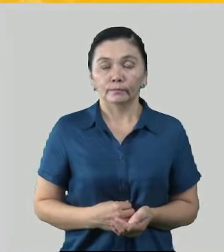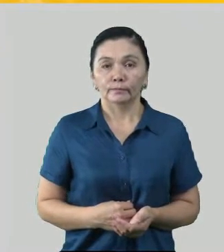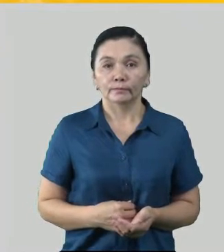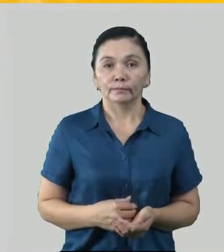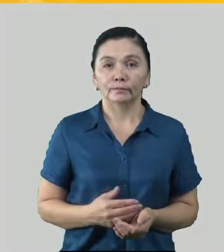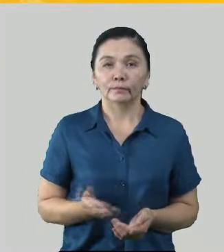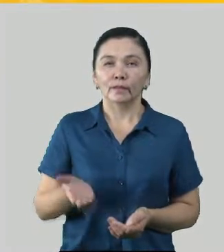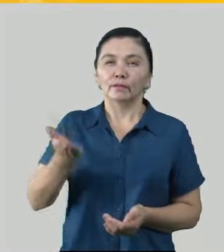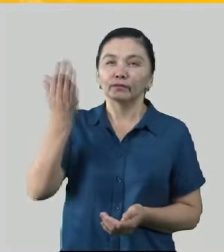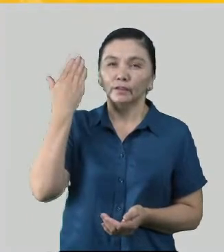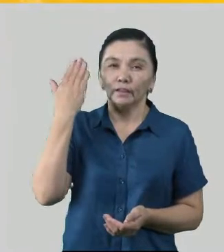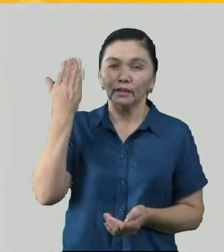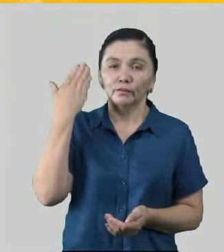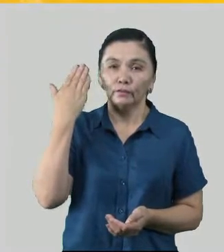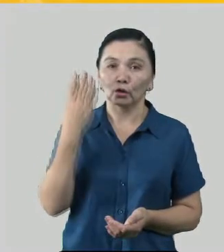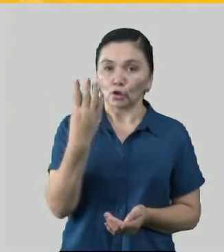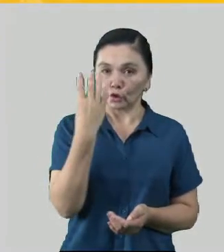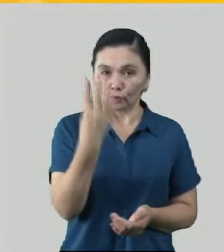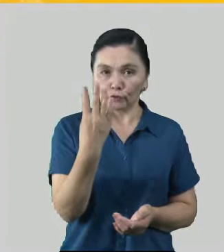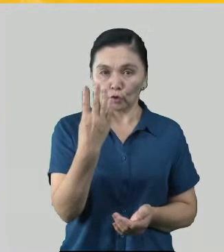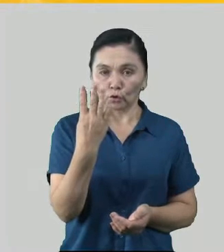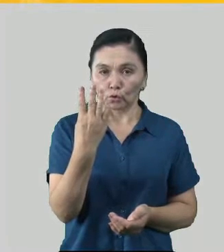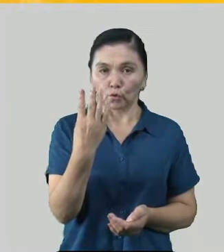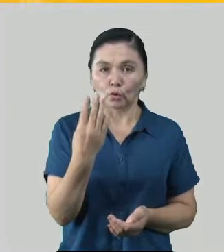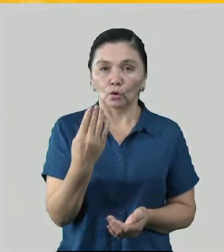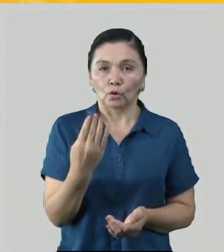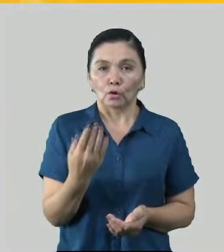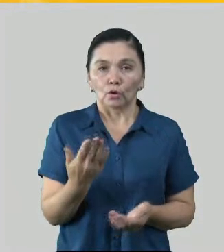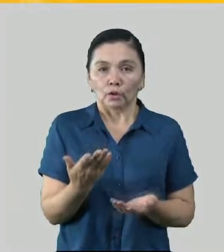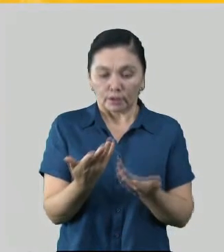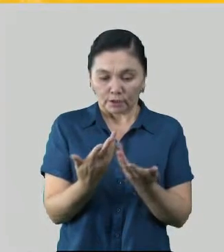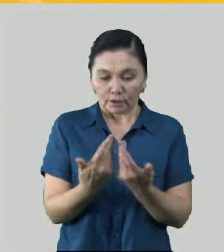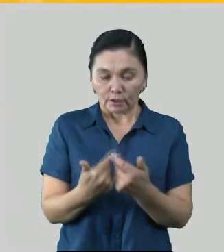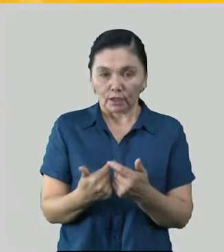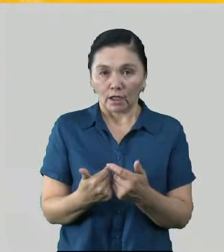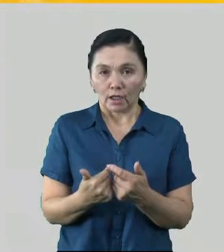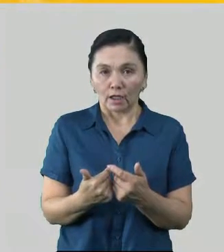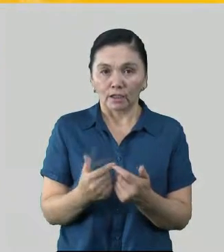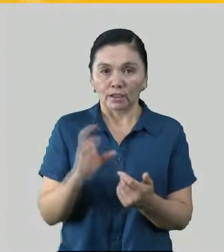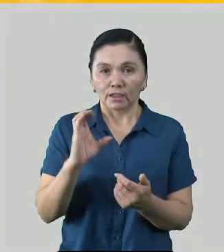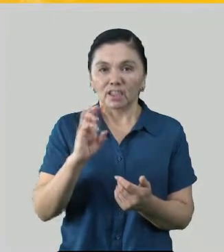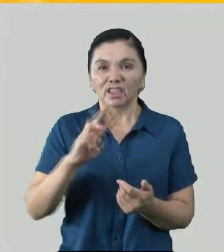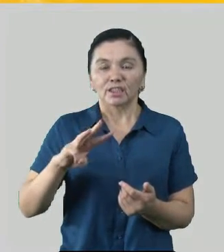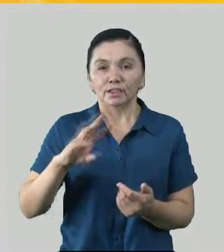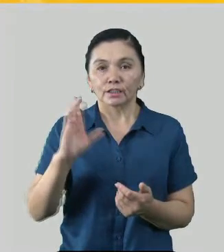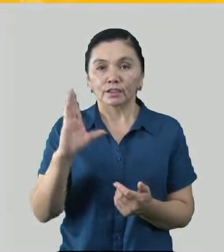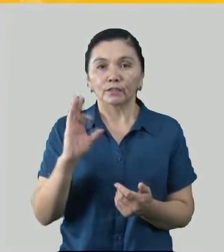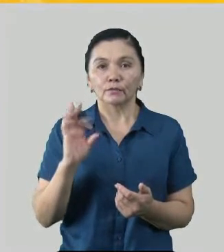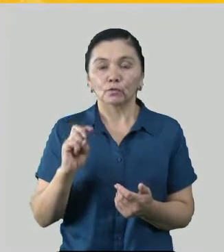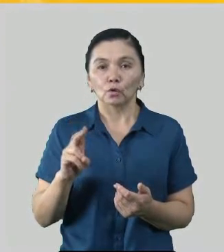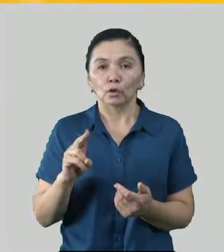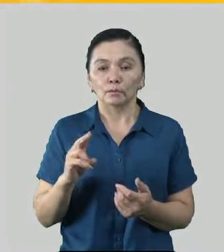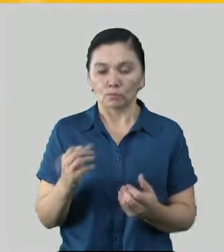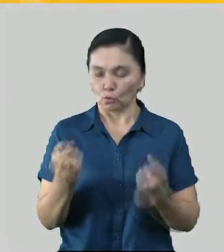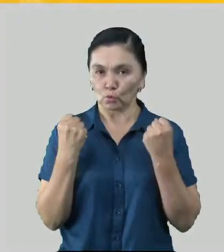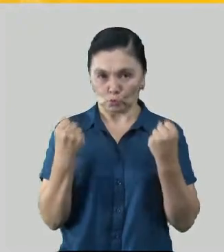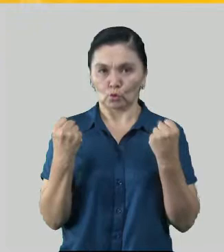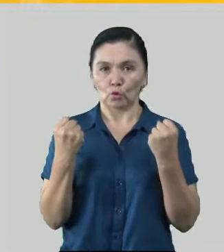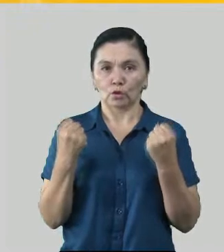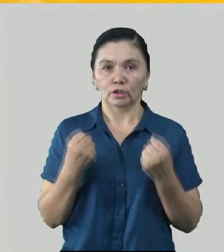В древности четверку считали символом